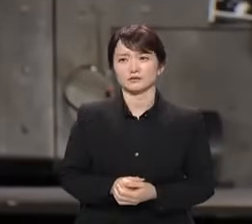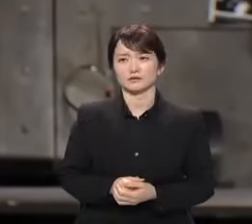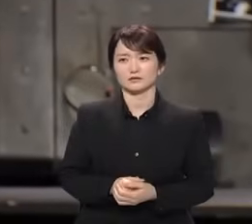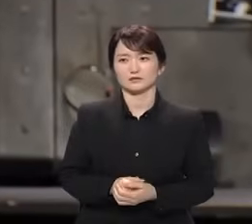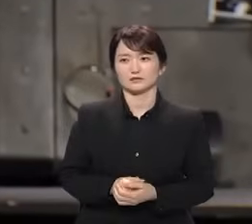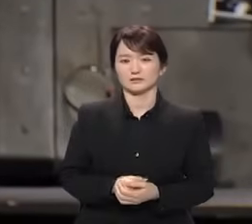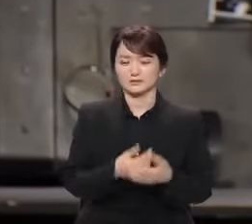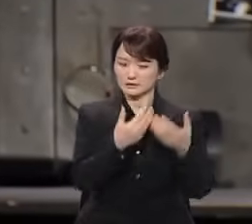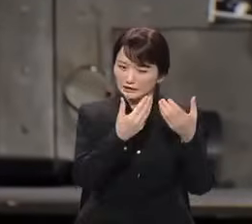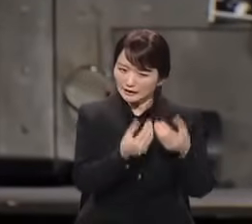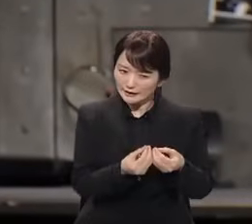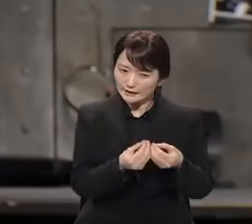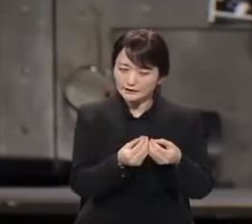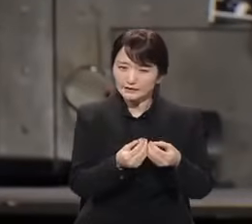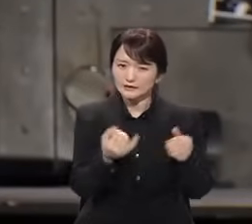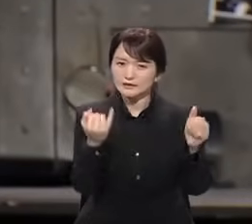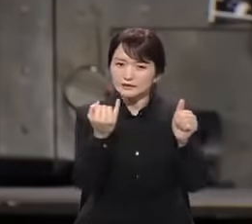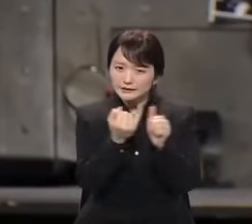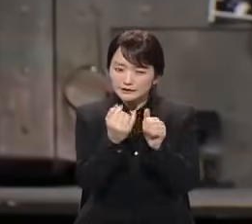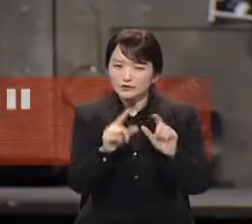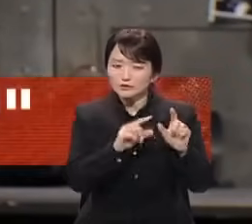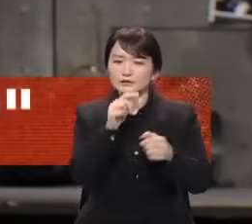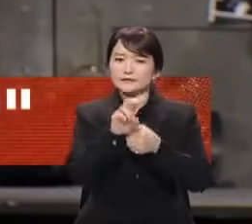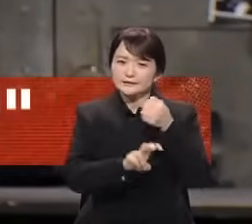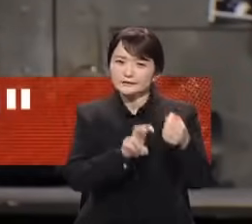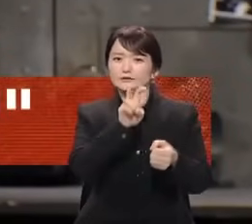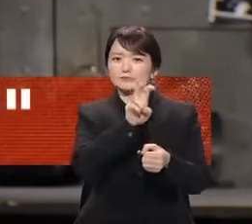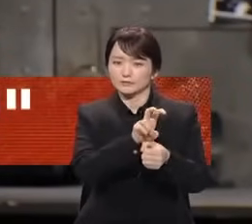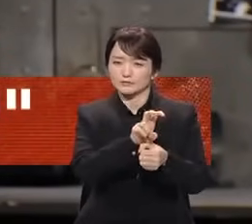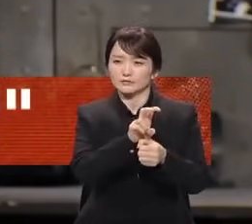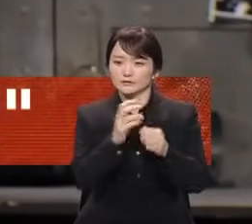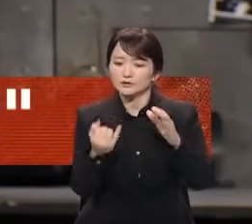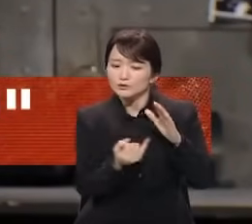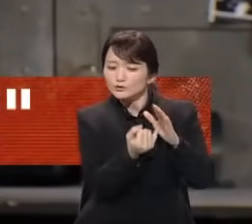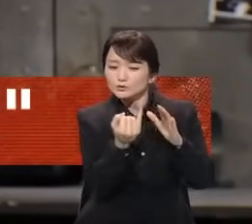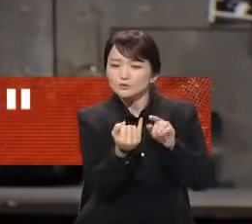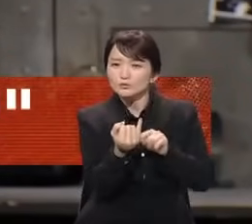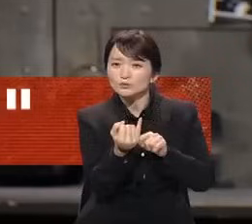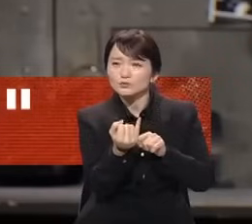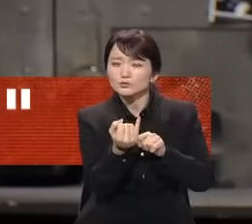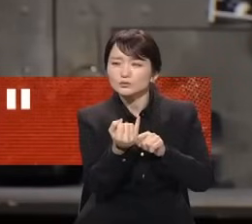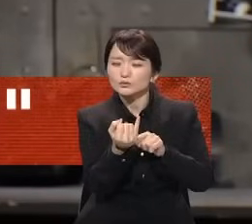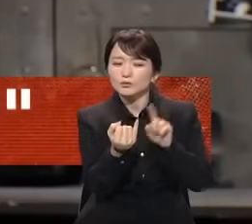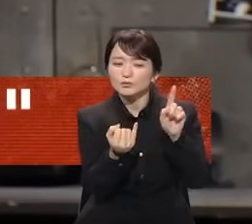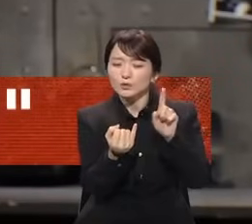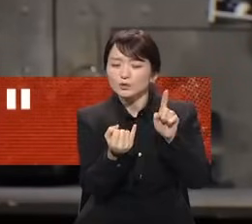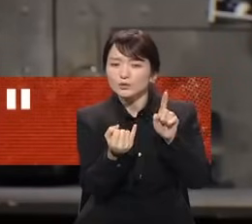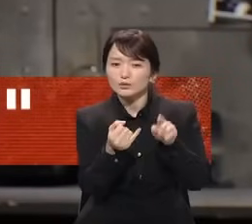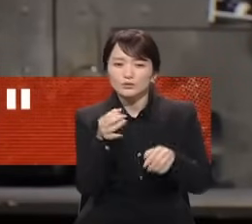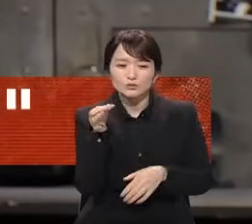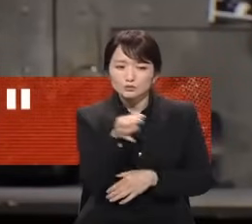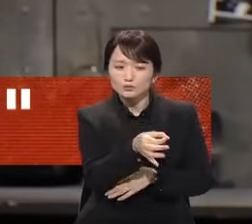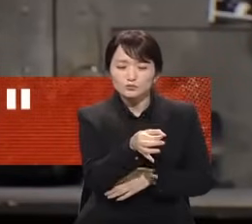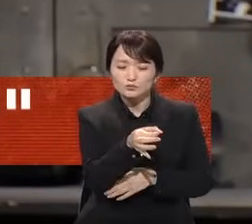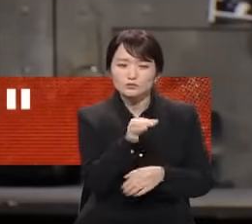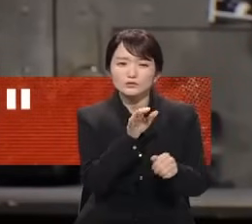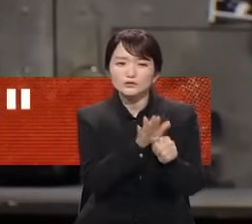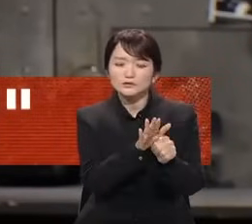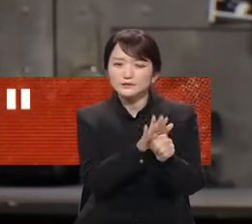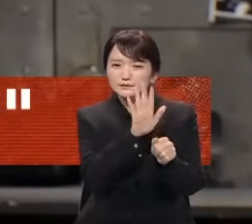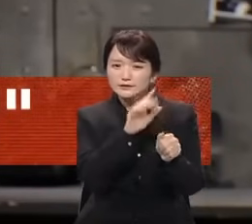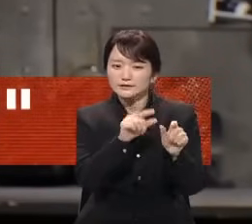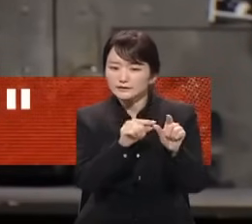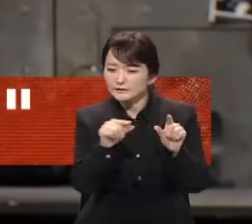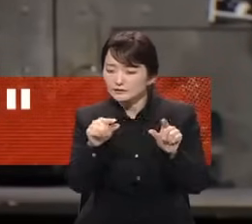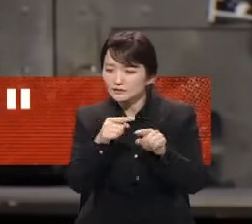들어서 한 20년 정도가 되면 거의 전업주부 다른 어떤 경제적인 기여를 하지 않으셨다고 할지라도 절반 가까이 재산 분할 받을